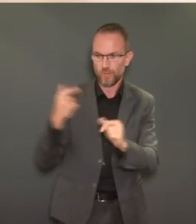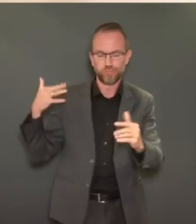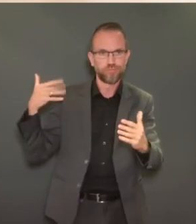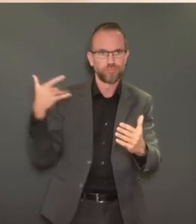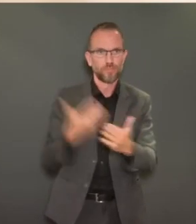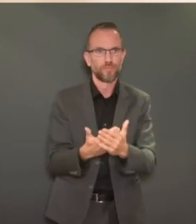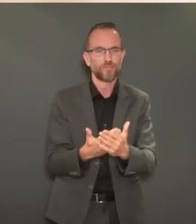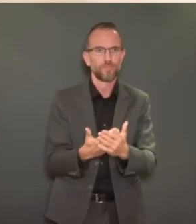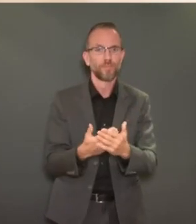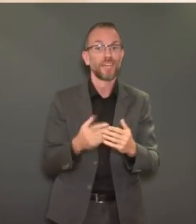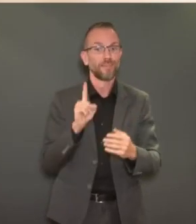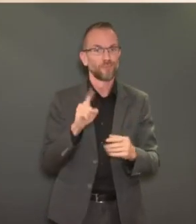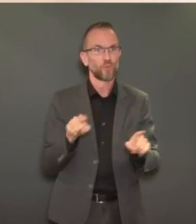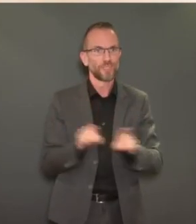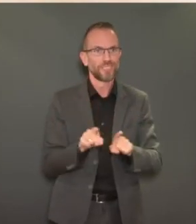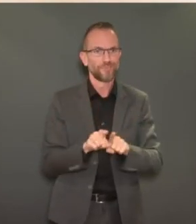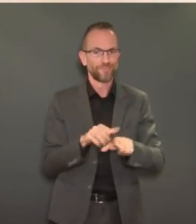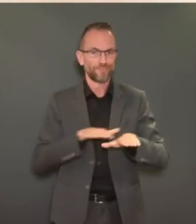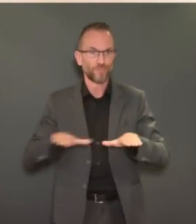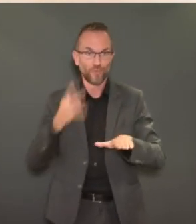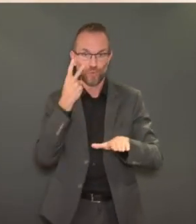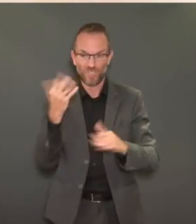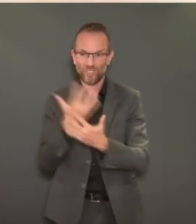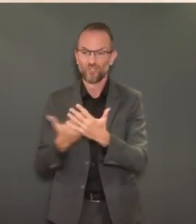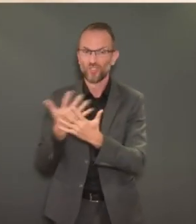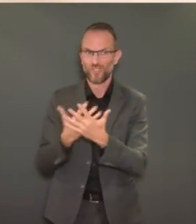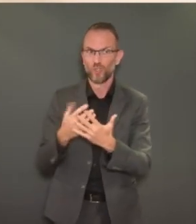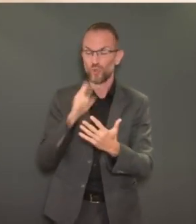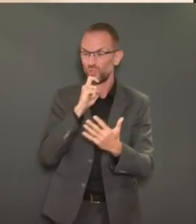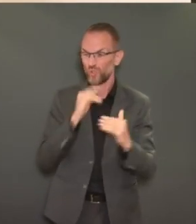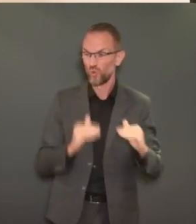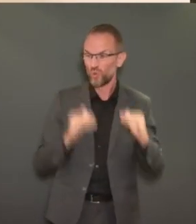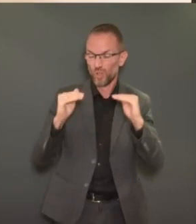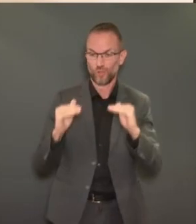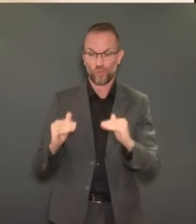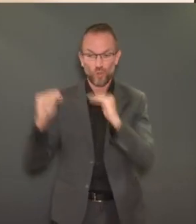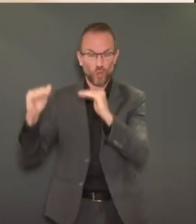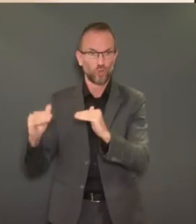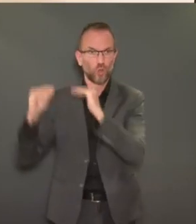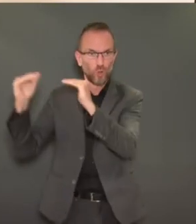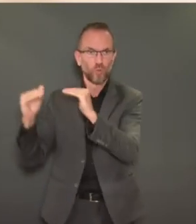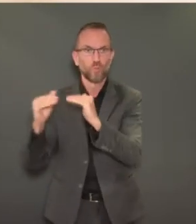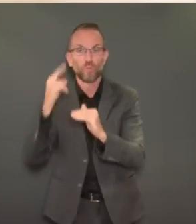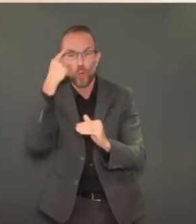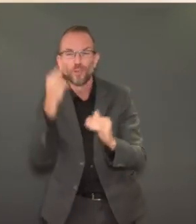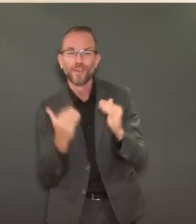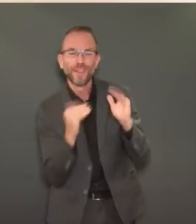nous avons aussi vu que les chiffres continuent à augmenter. Ils n'augmentent pas juste de quelques pourcents, mais les chiffres